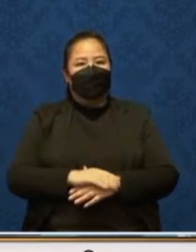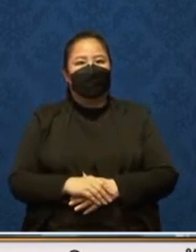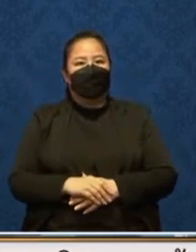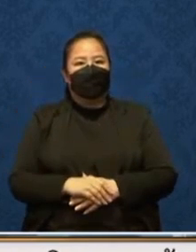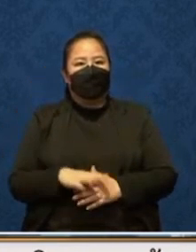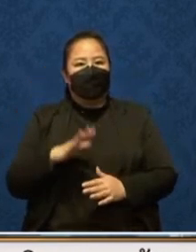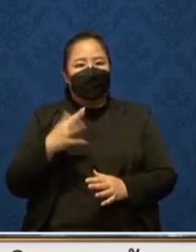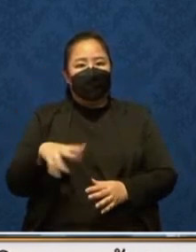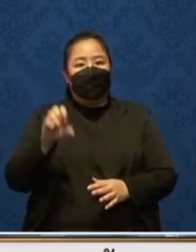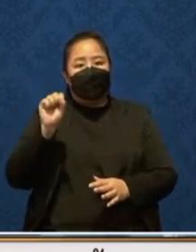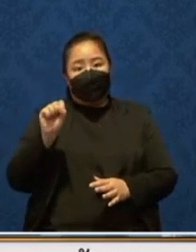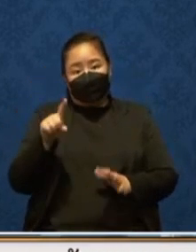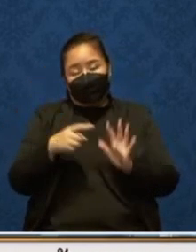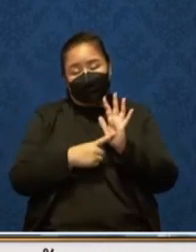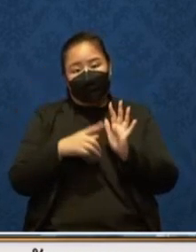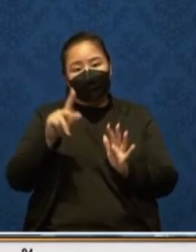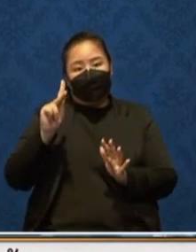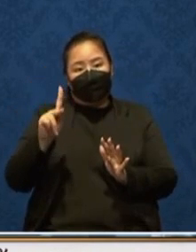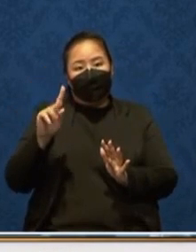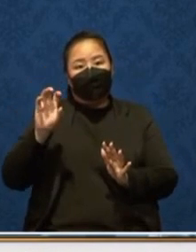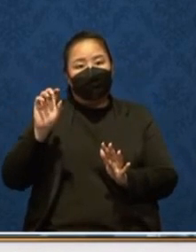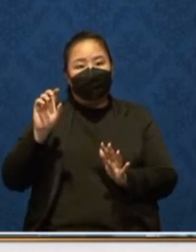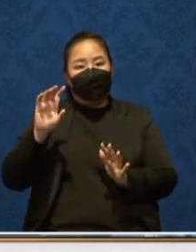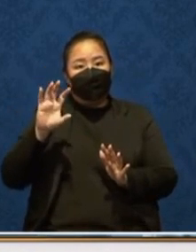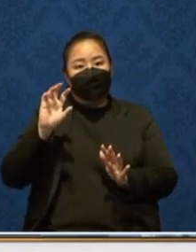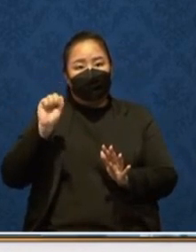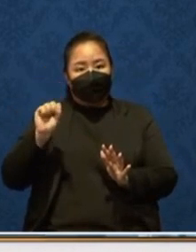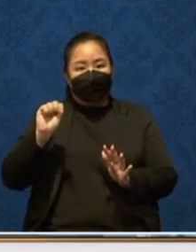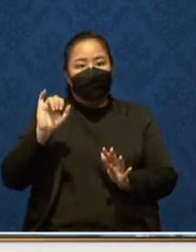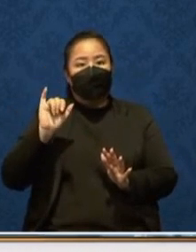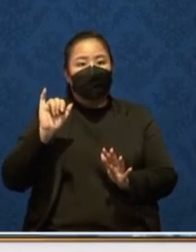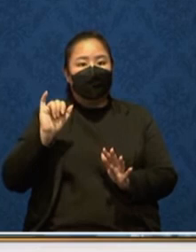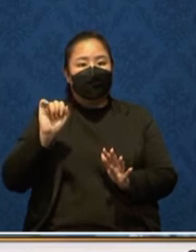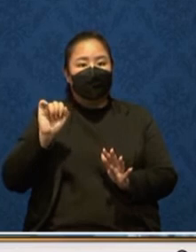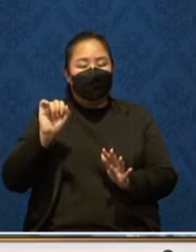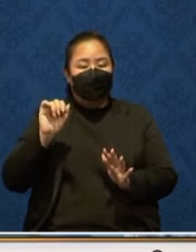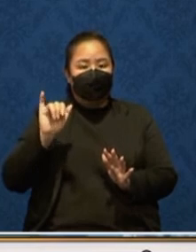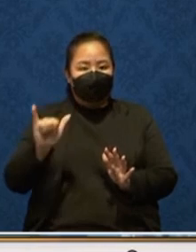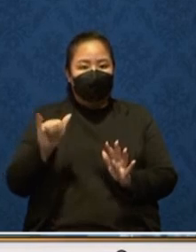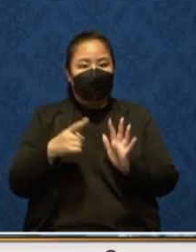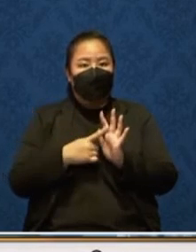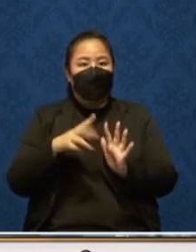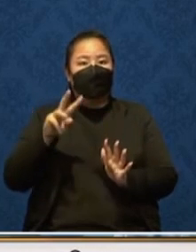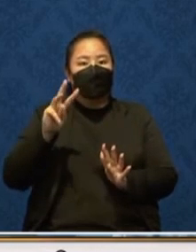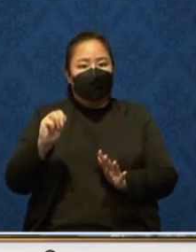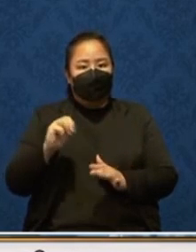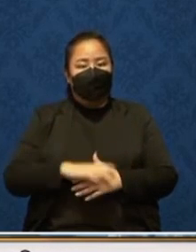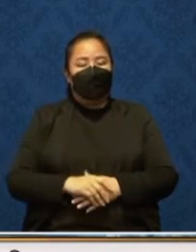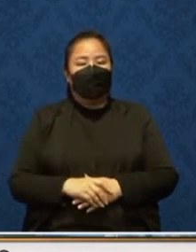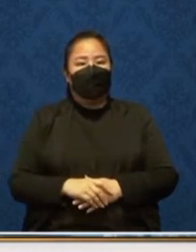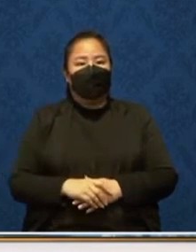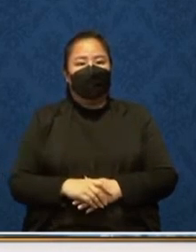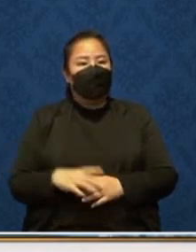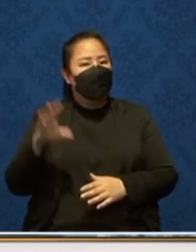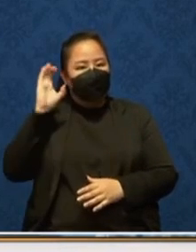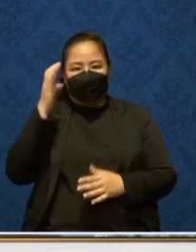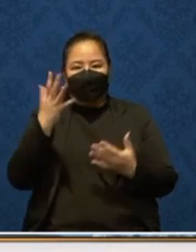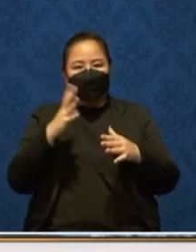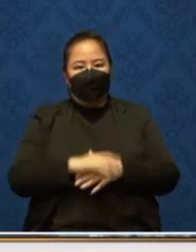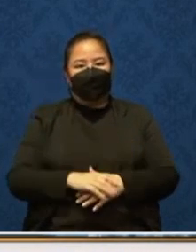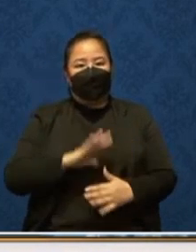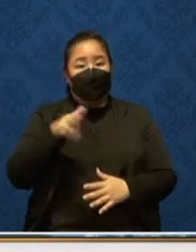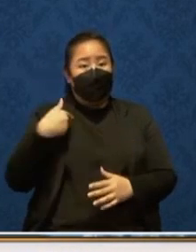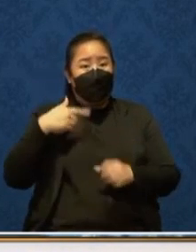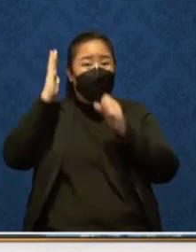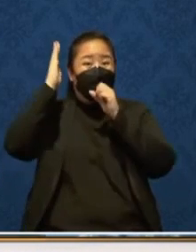ชิดชอบได้อย่าเอาอนาคตของประเทศมาเดิมพันนะครับMRMAPที่ทานทำกอยู่แลทานโครส